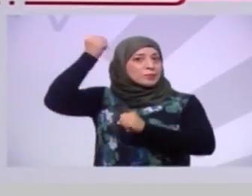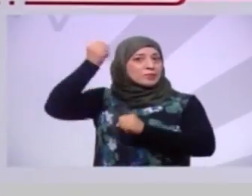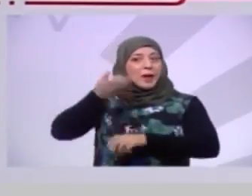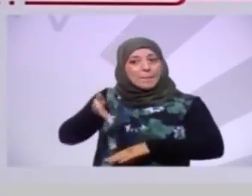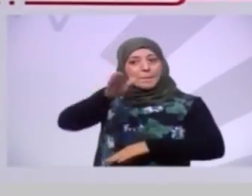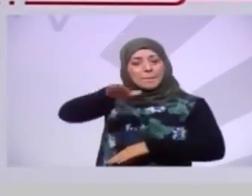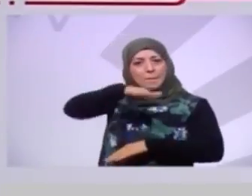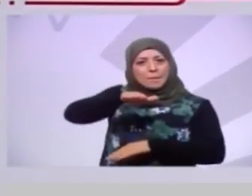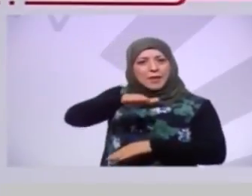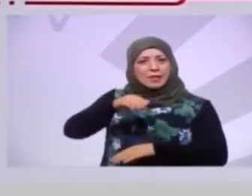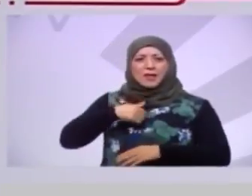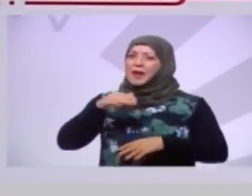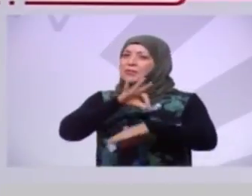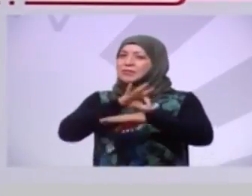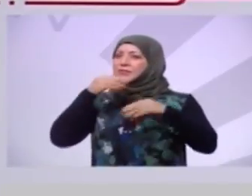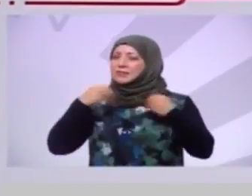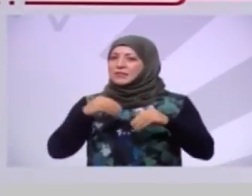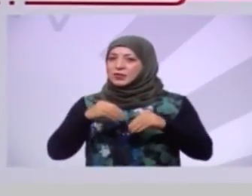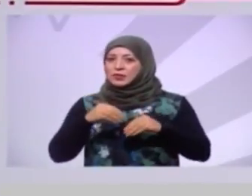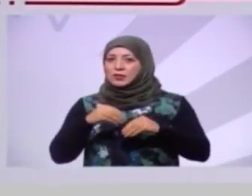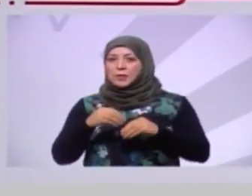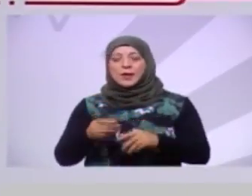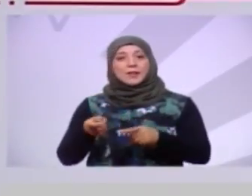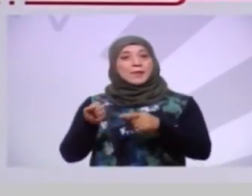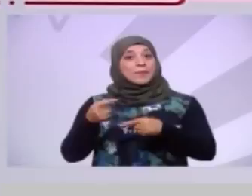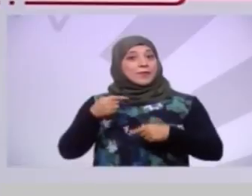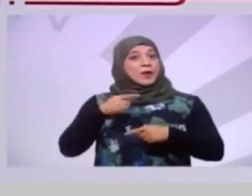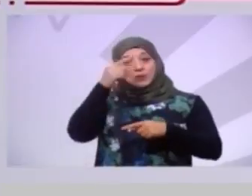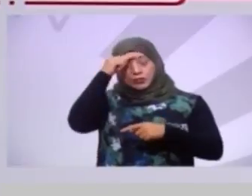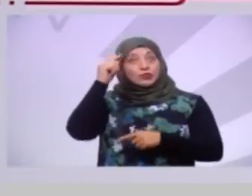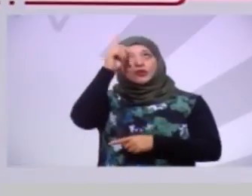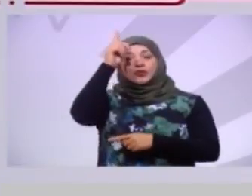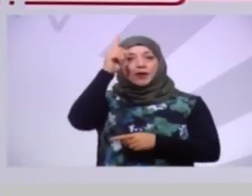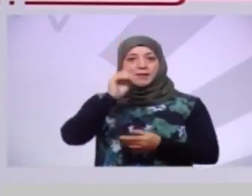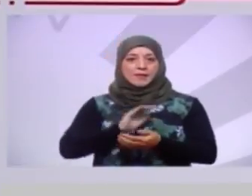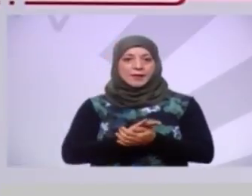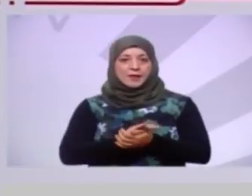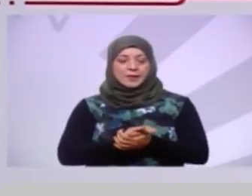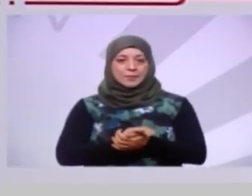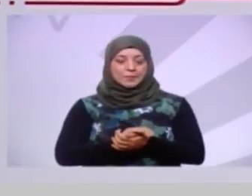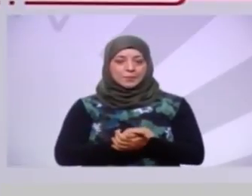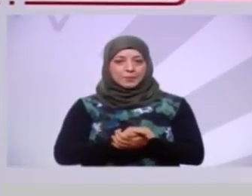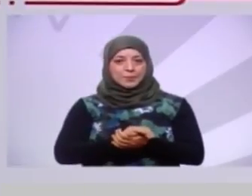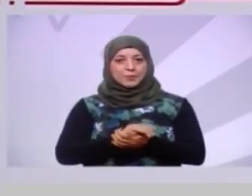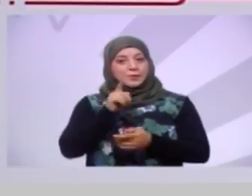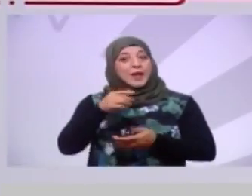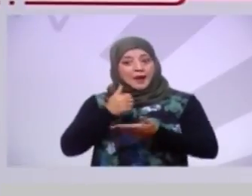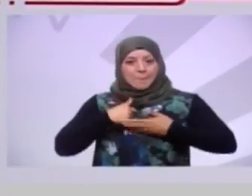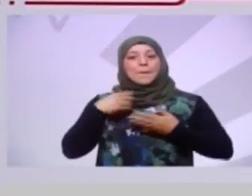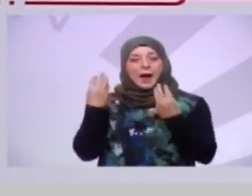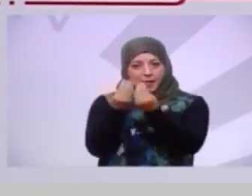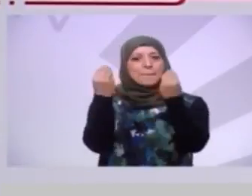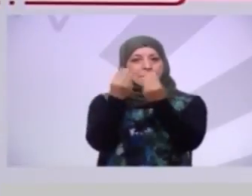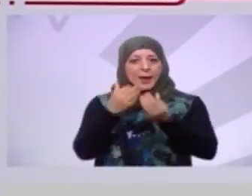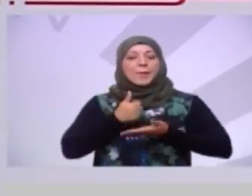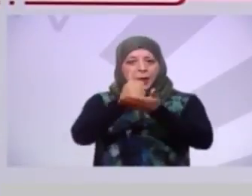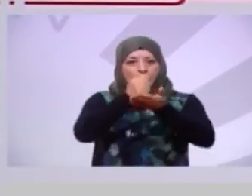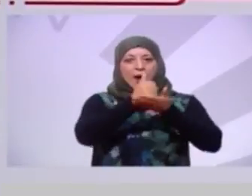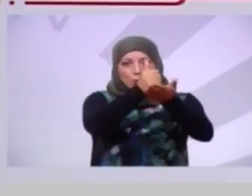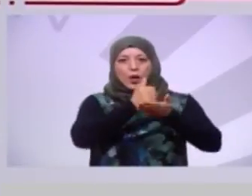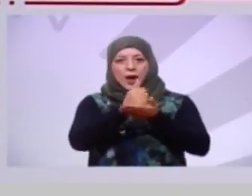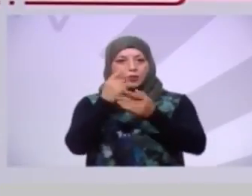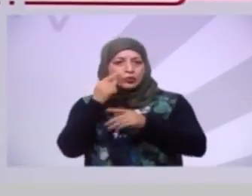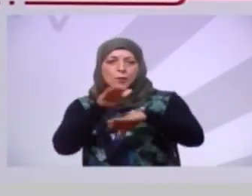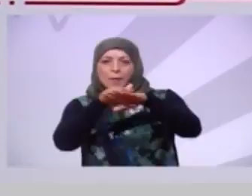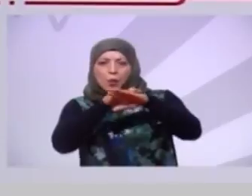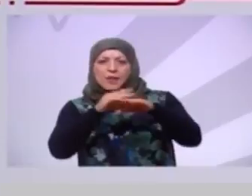والشيء وتدريبات وان شاء الله وان شاء الله بيكون المحاكم مطالبكم